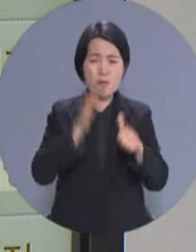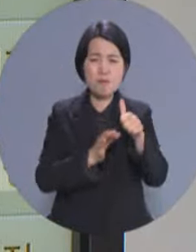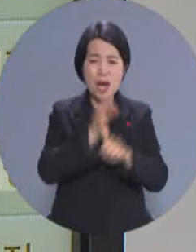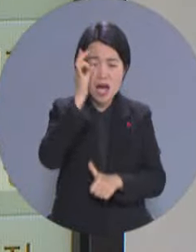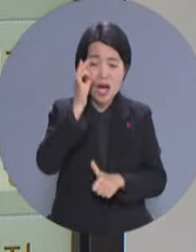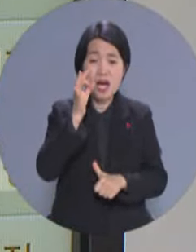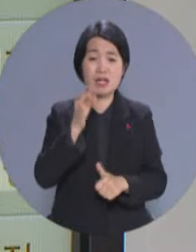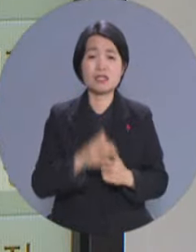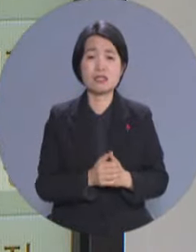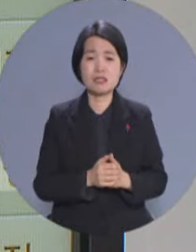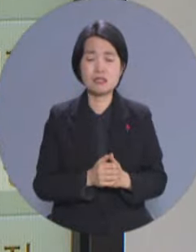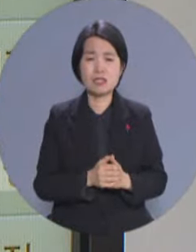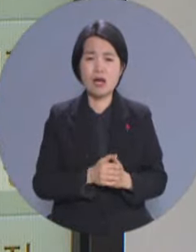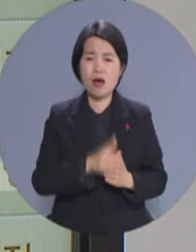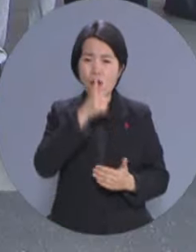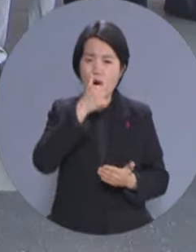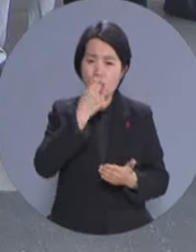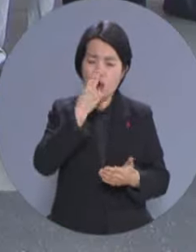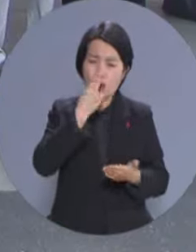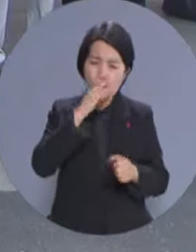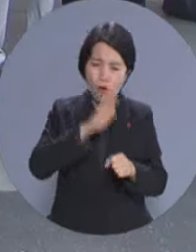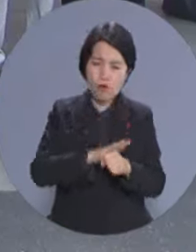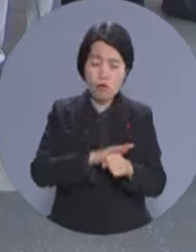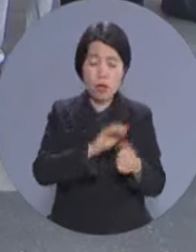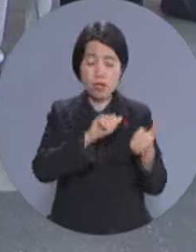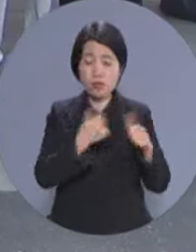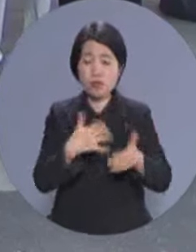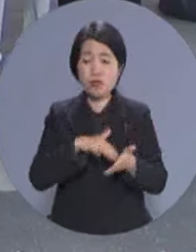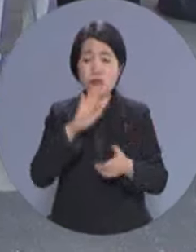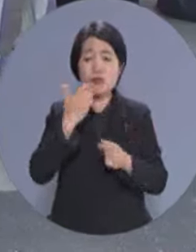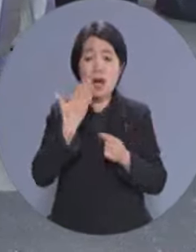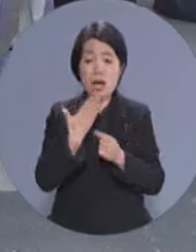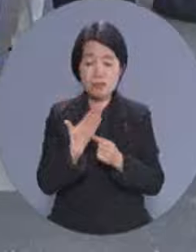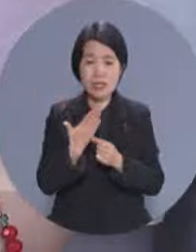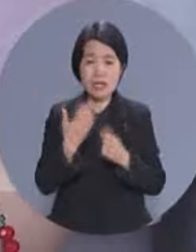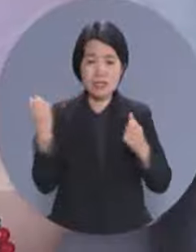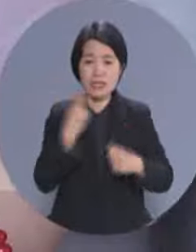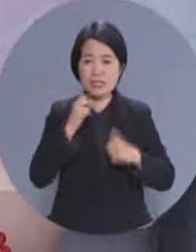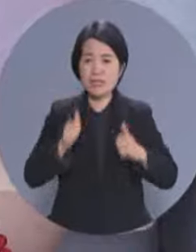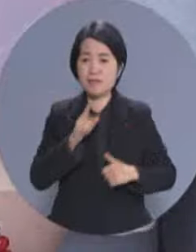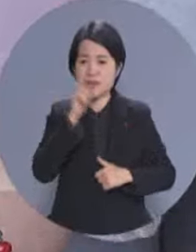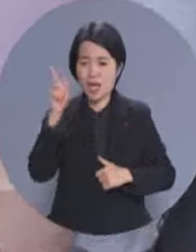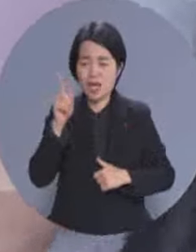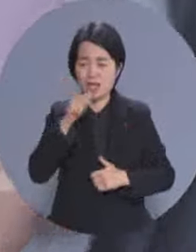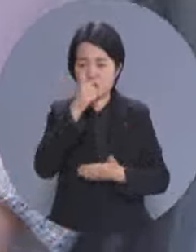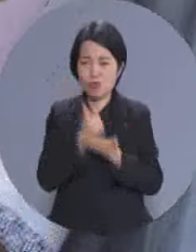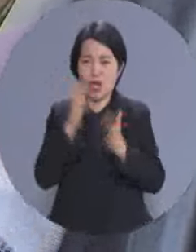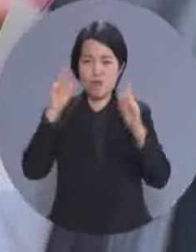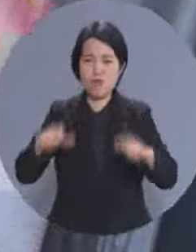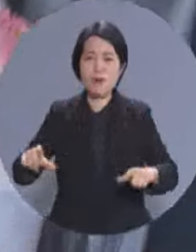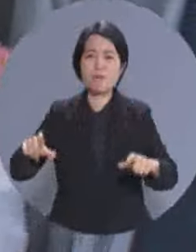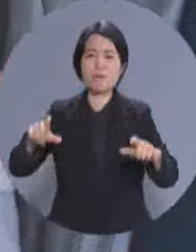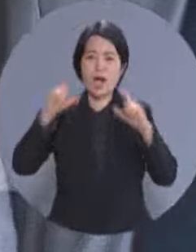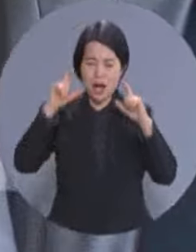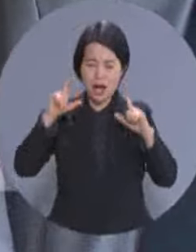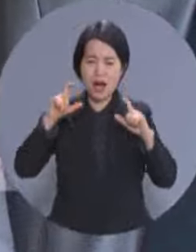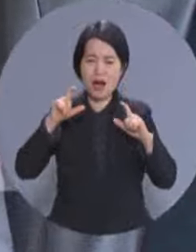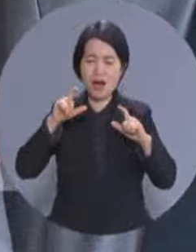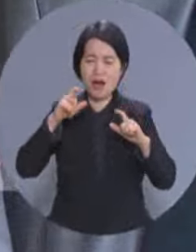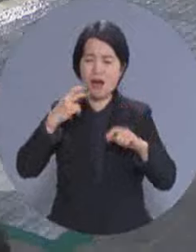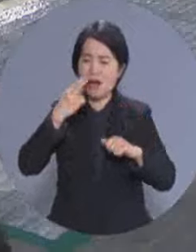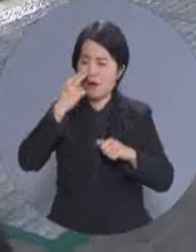씨 등 무고한 민간인 희생자 29명에 대한 재심도 무죄를 선고받는 값진 결과로 이어지기도